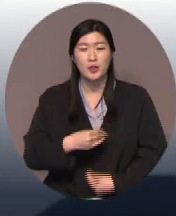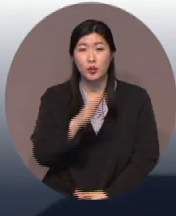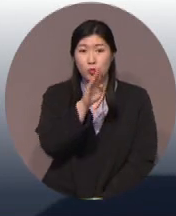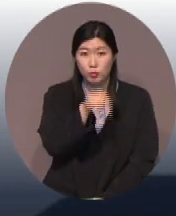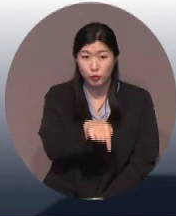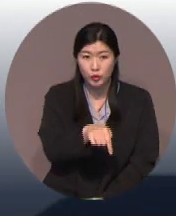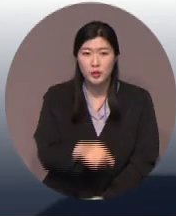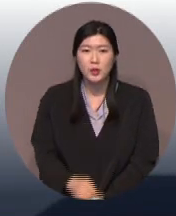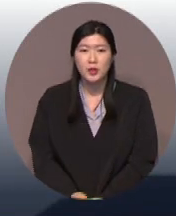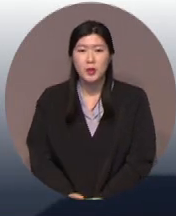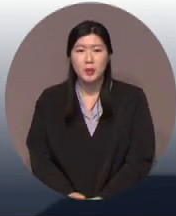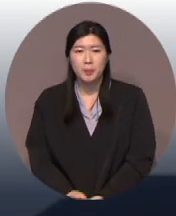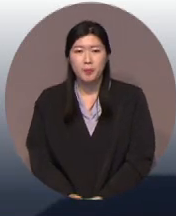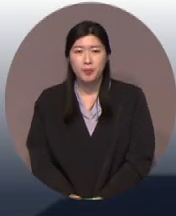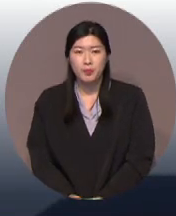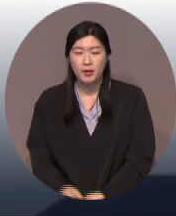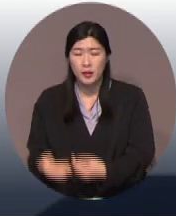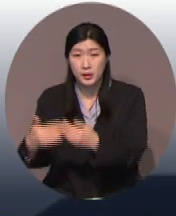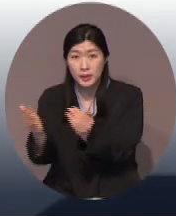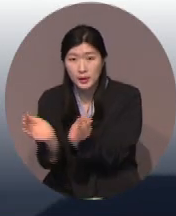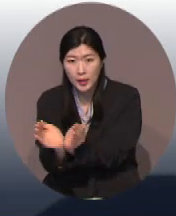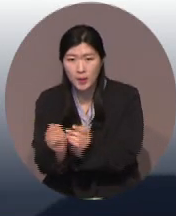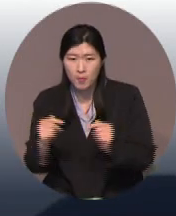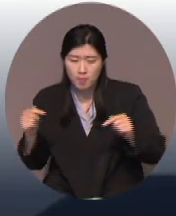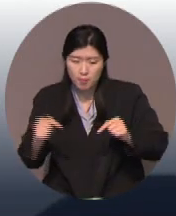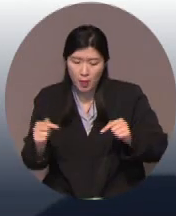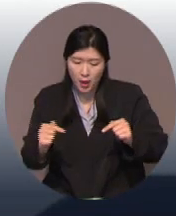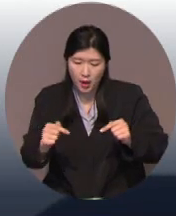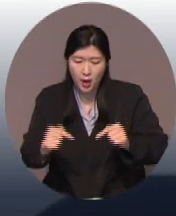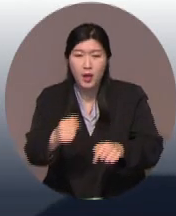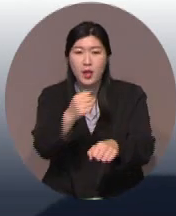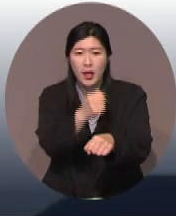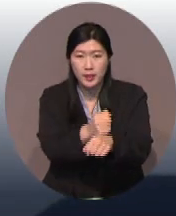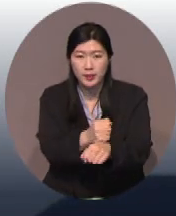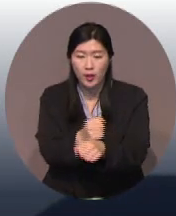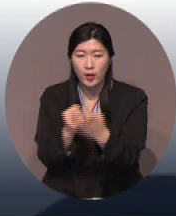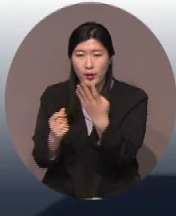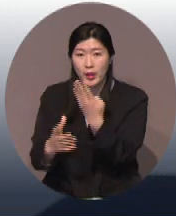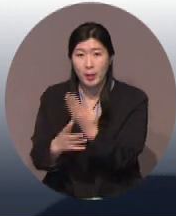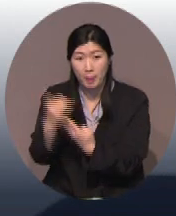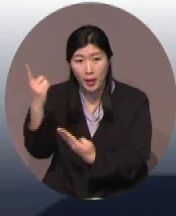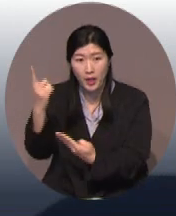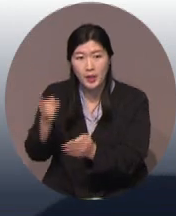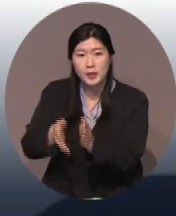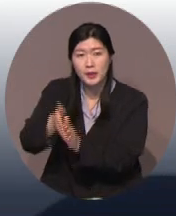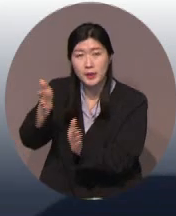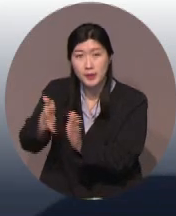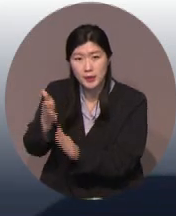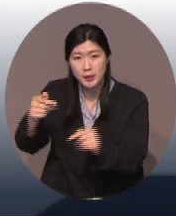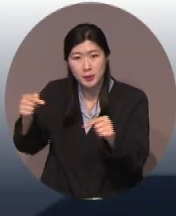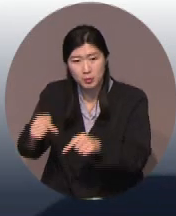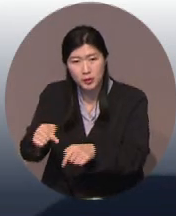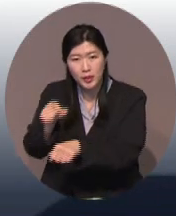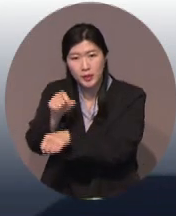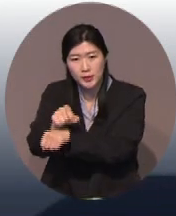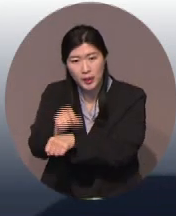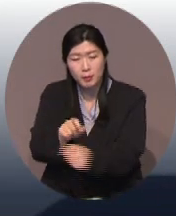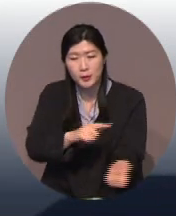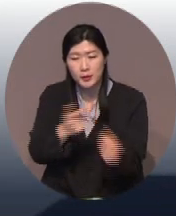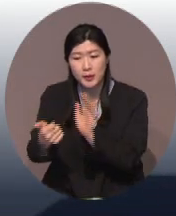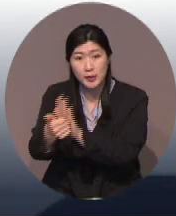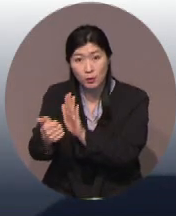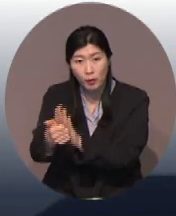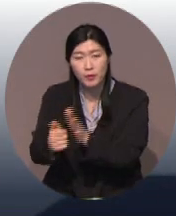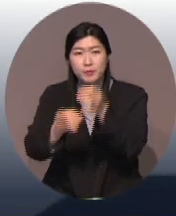합동 추진단의 긴밀한 소통 체위를 구축하고 특별 지자체에 집합한 사무 발굴 등 행정